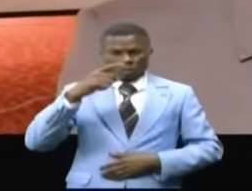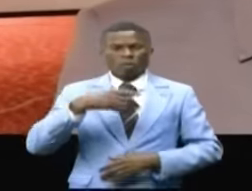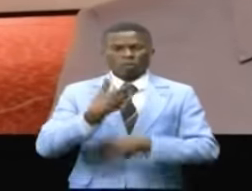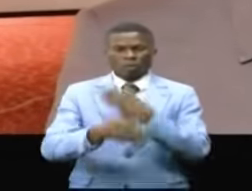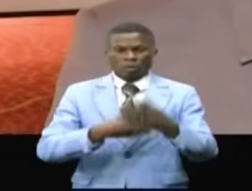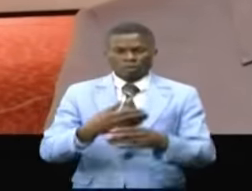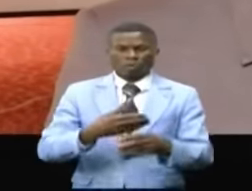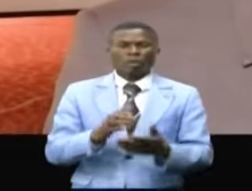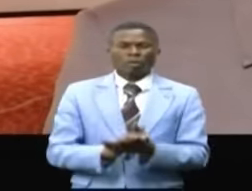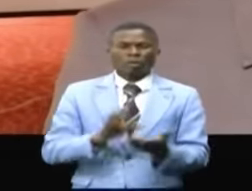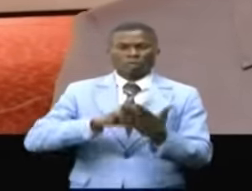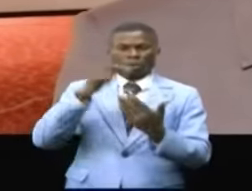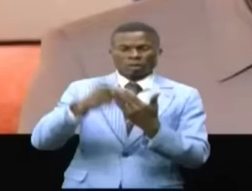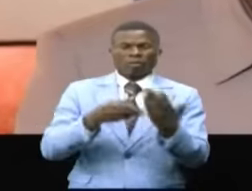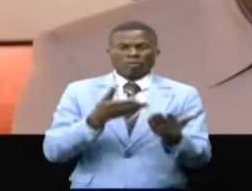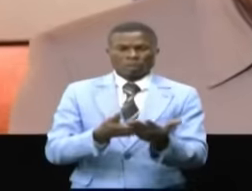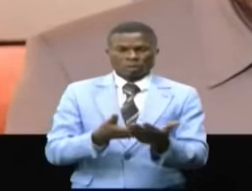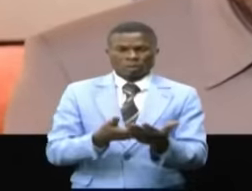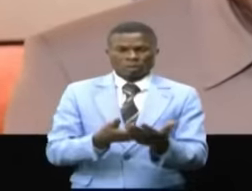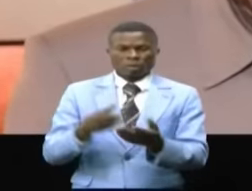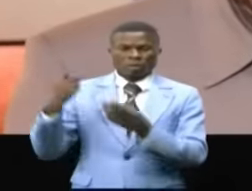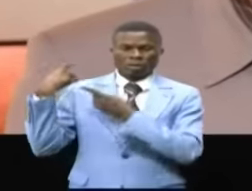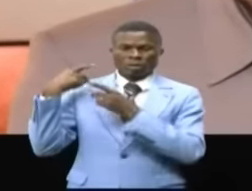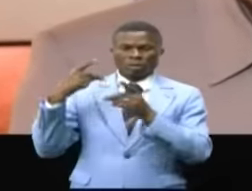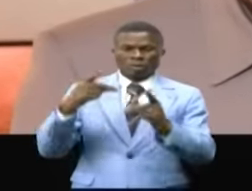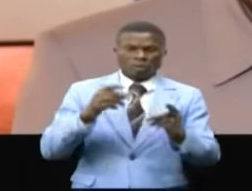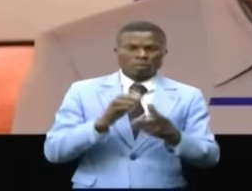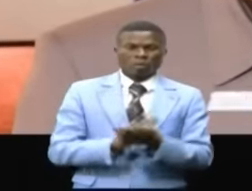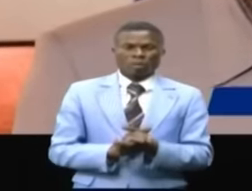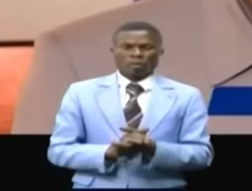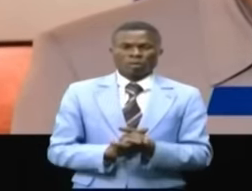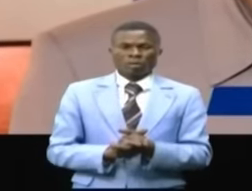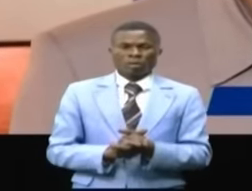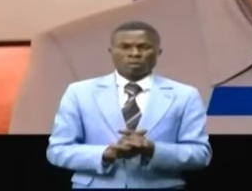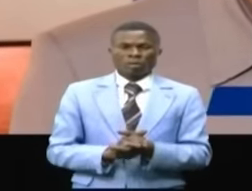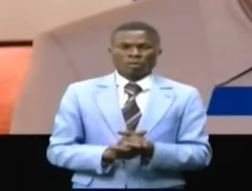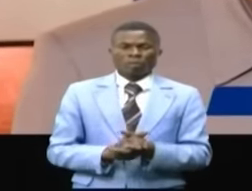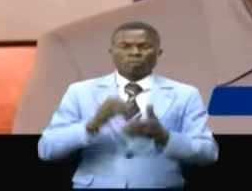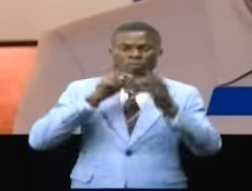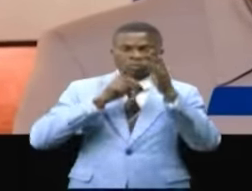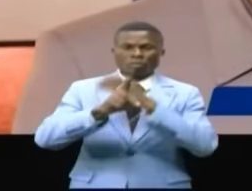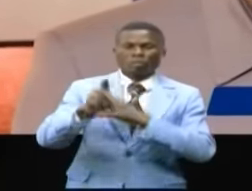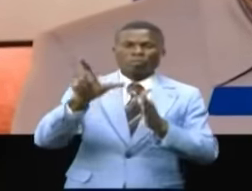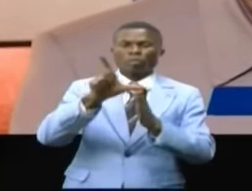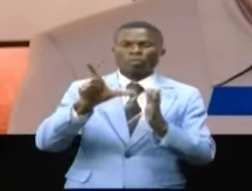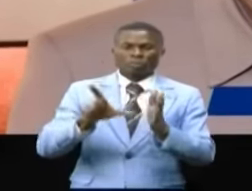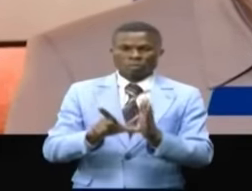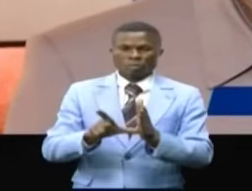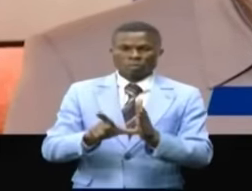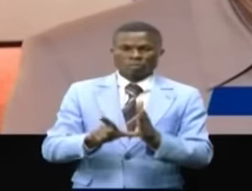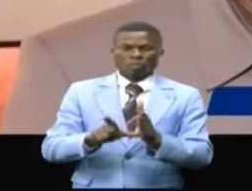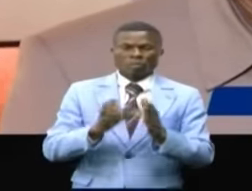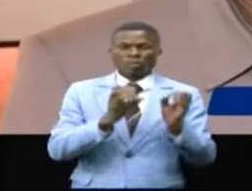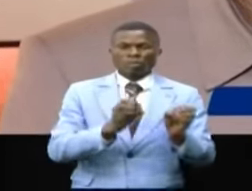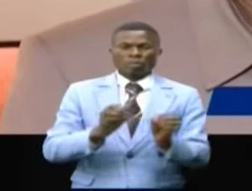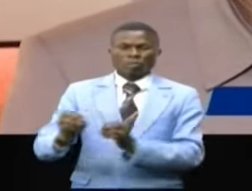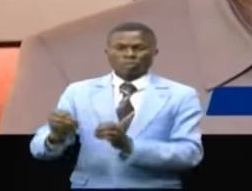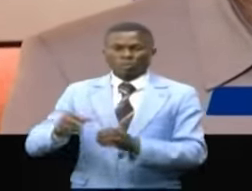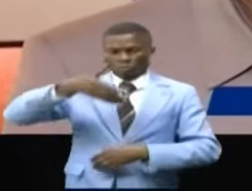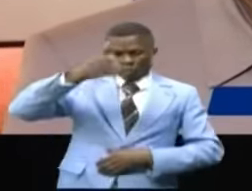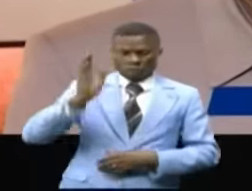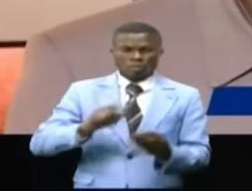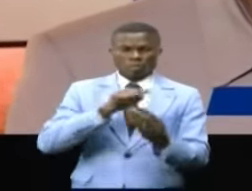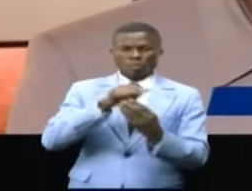cette planification. Depuis la promulgation de la loi sur l'ordre des experts